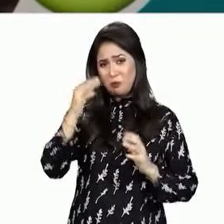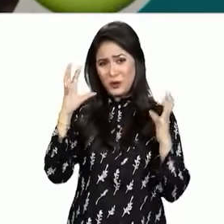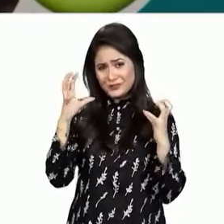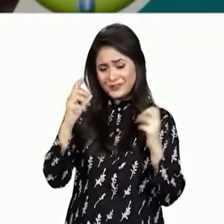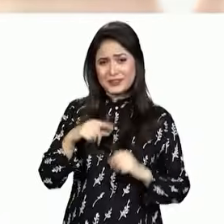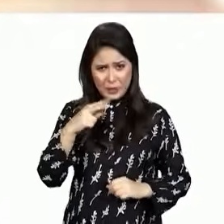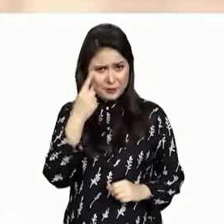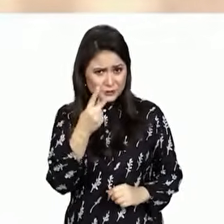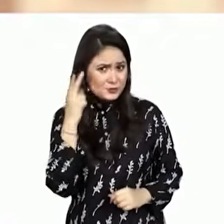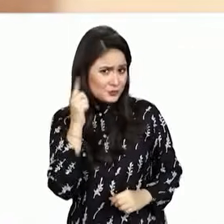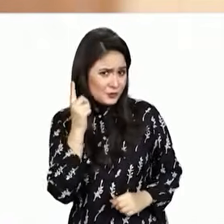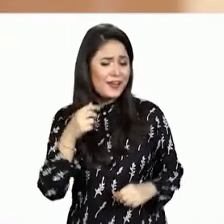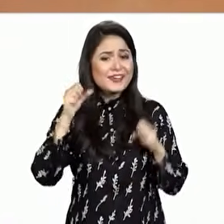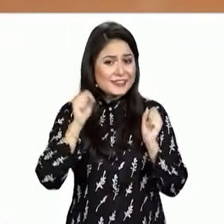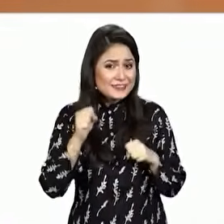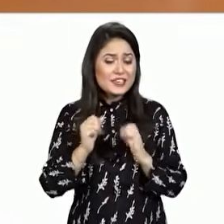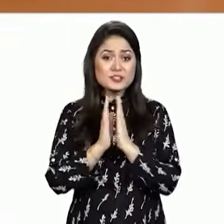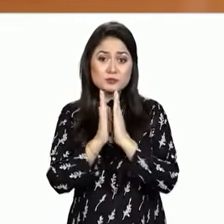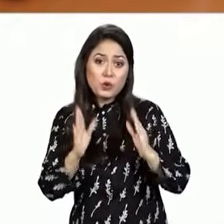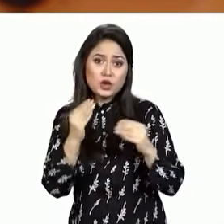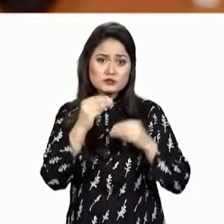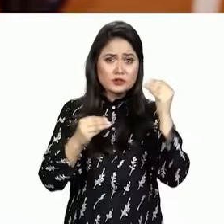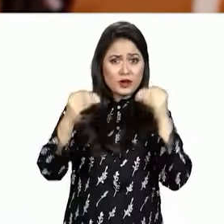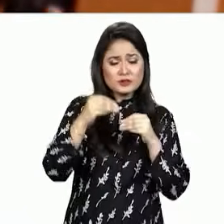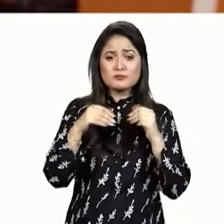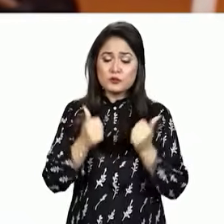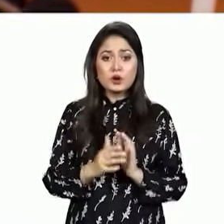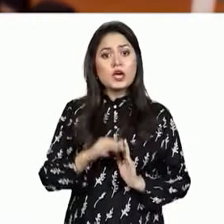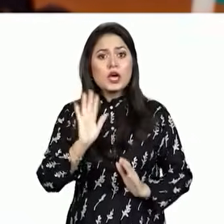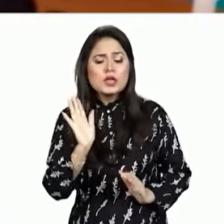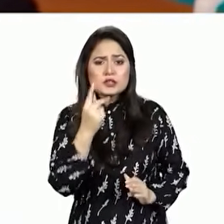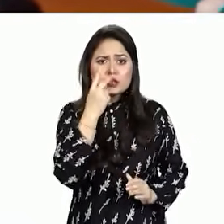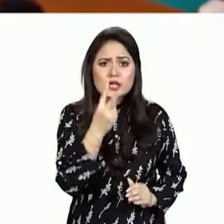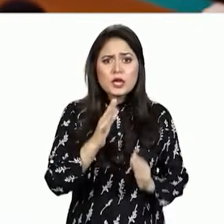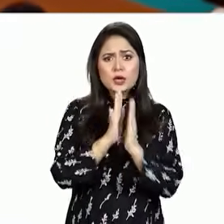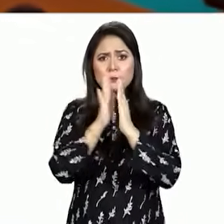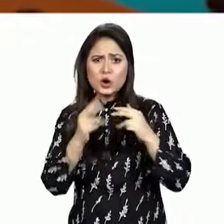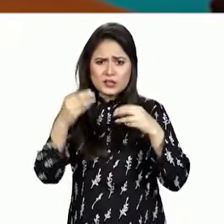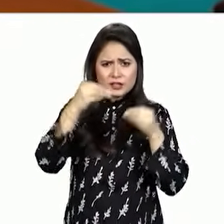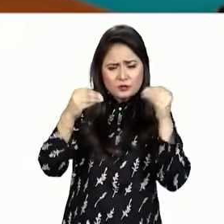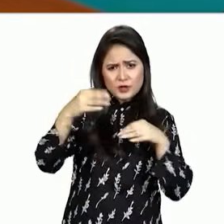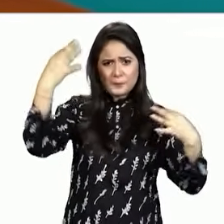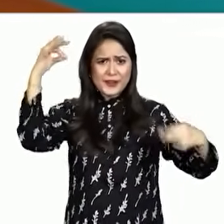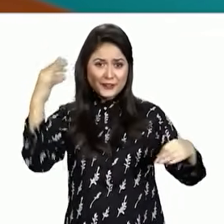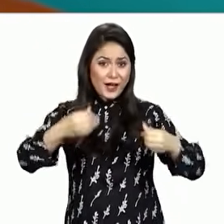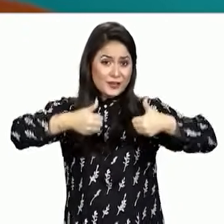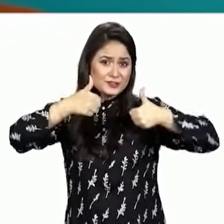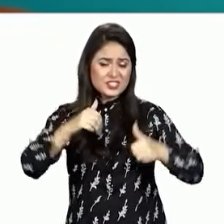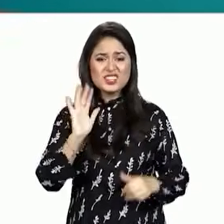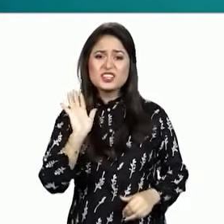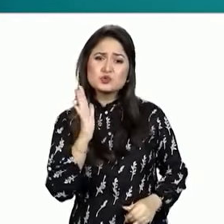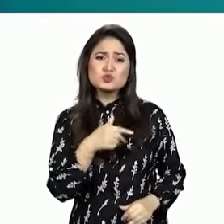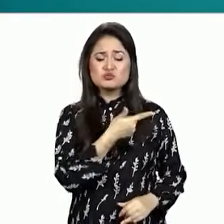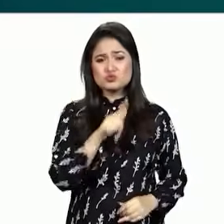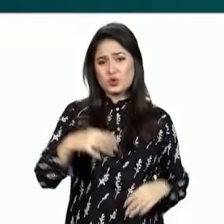ضرور سنا ہوگا۔ کہا جاتا ہے کہ کچھ لوگ اپنے لچکدار جسم کی بدولت بہترین رقاص ہوتے ہیں، جبکہ کچھ افراد کو رقص کرنے میں